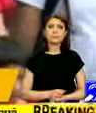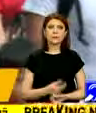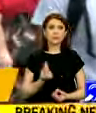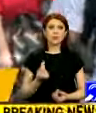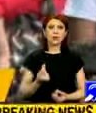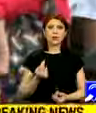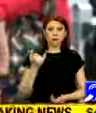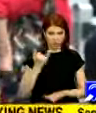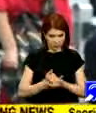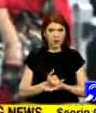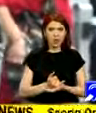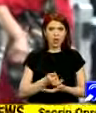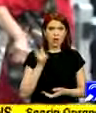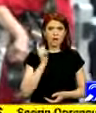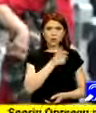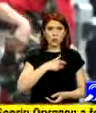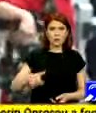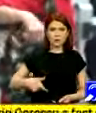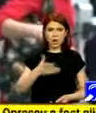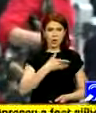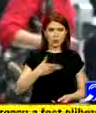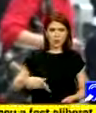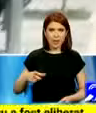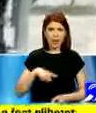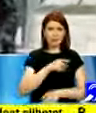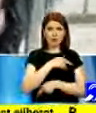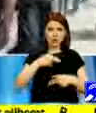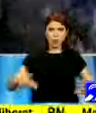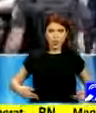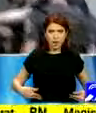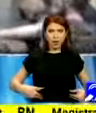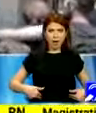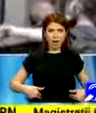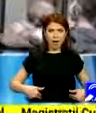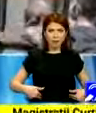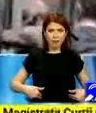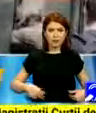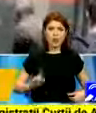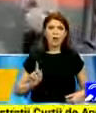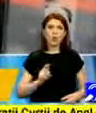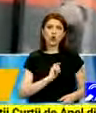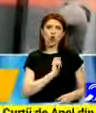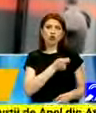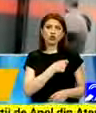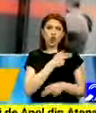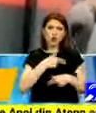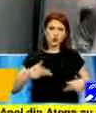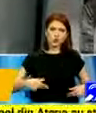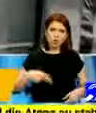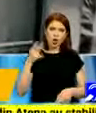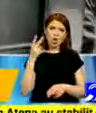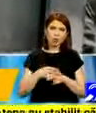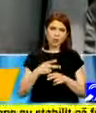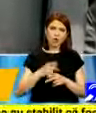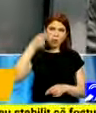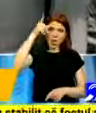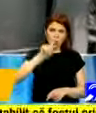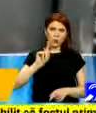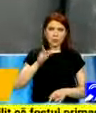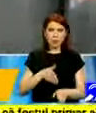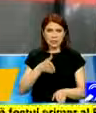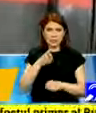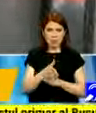Bună ziua, așa este, Sorin Oprescu, iată că va fi judecat în forma de control judiciar. De două ori pe lună va trebui să se prezinte în